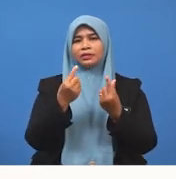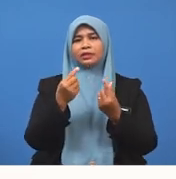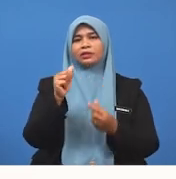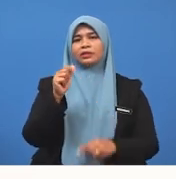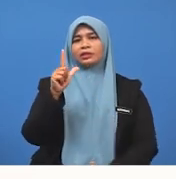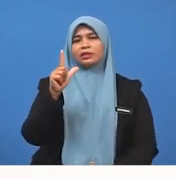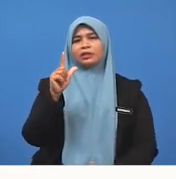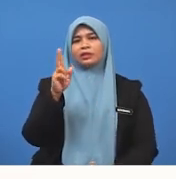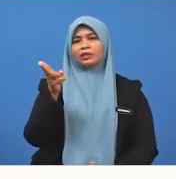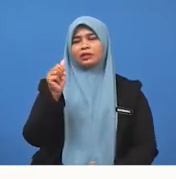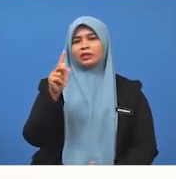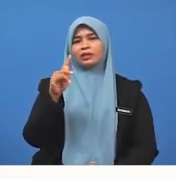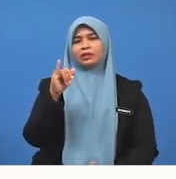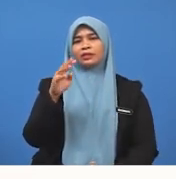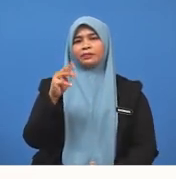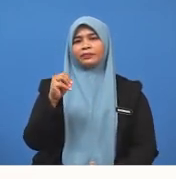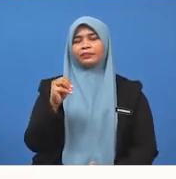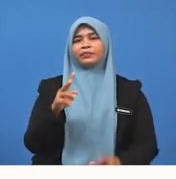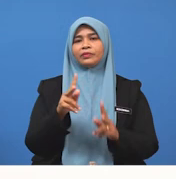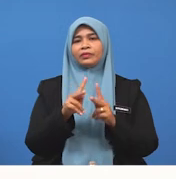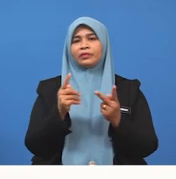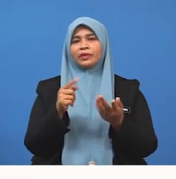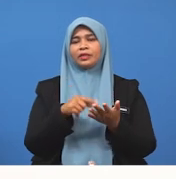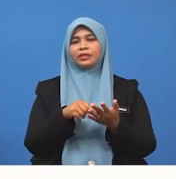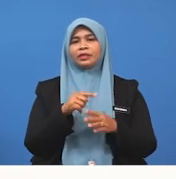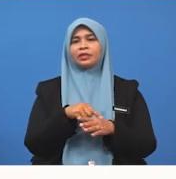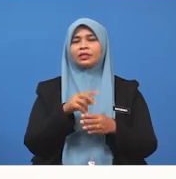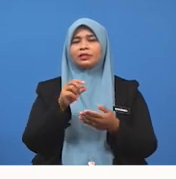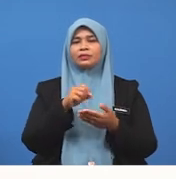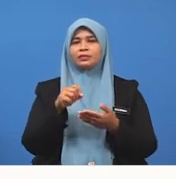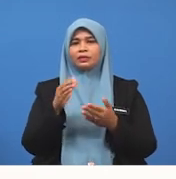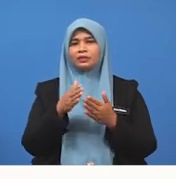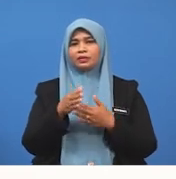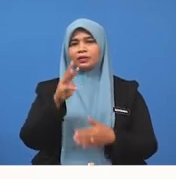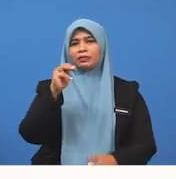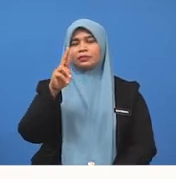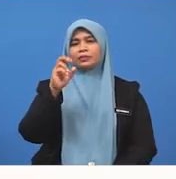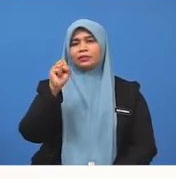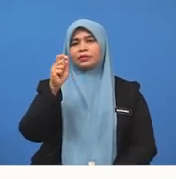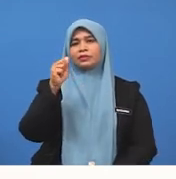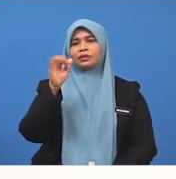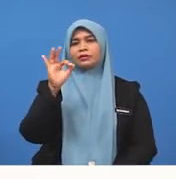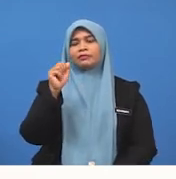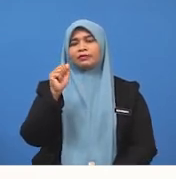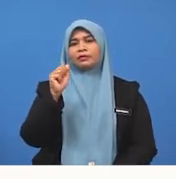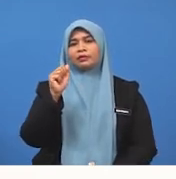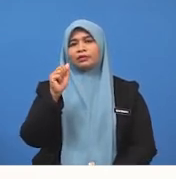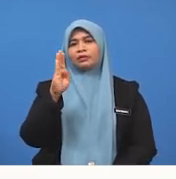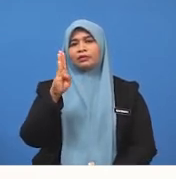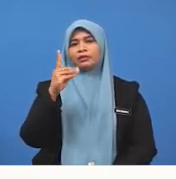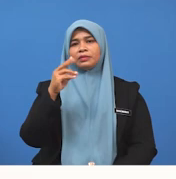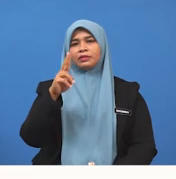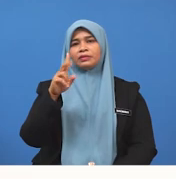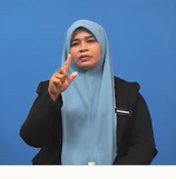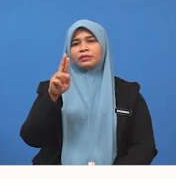hakiim kitab ini ditulis oleh Musthafa ABD Rahman Ma'mun kitab tafsir